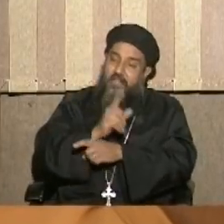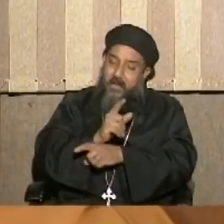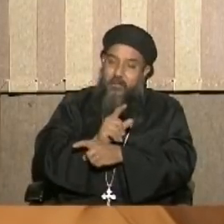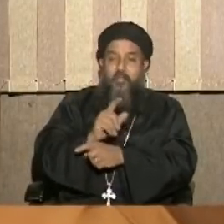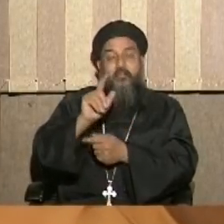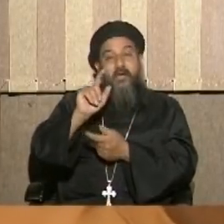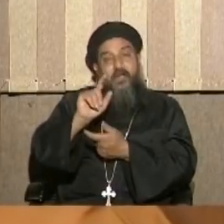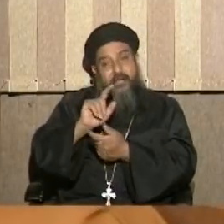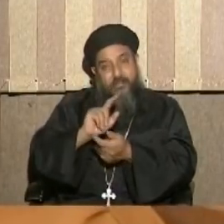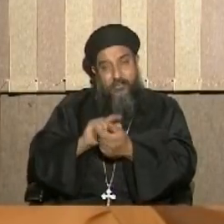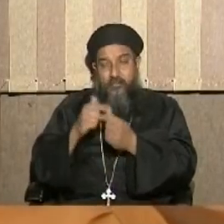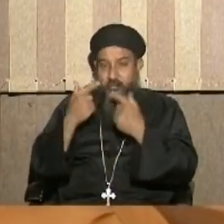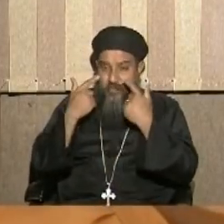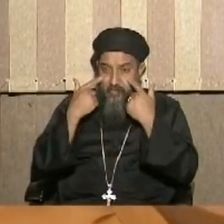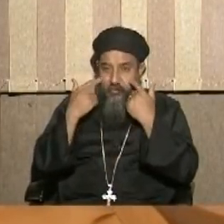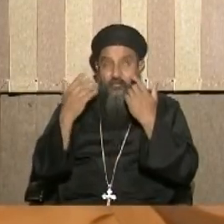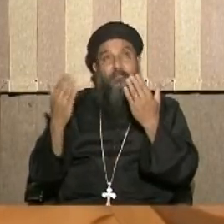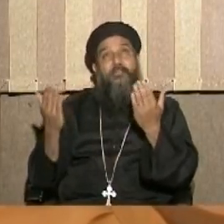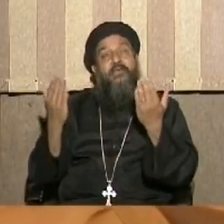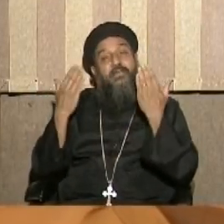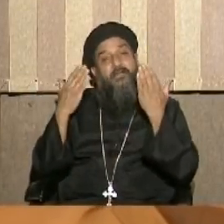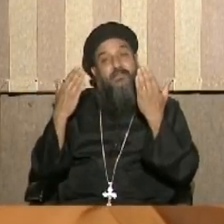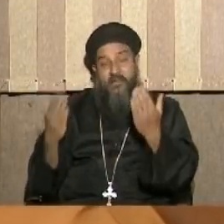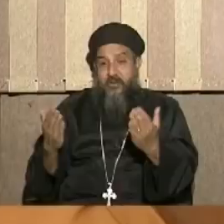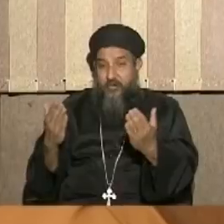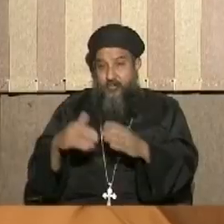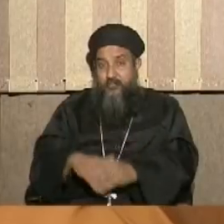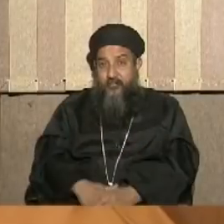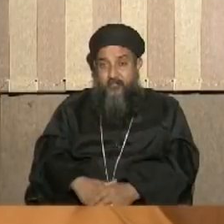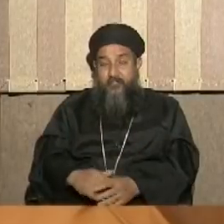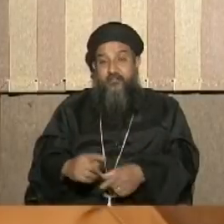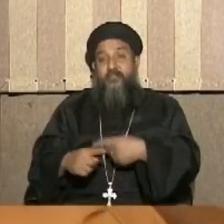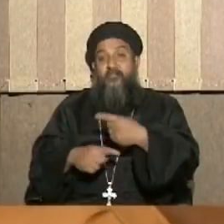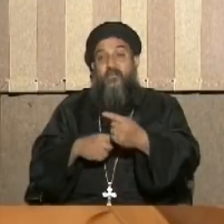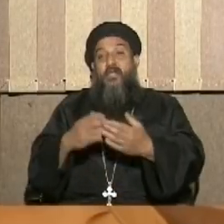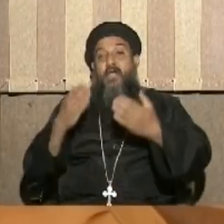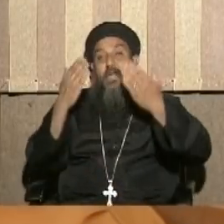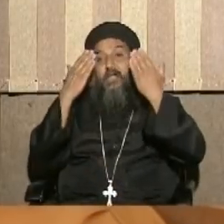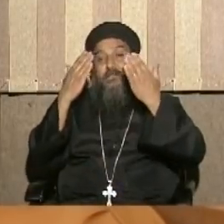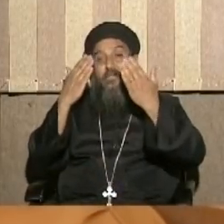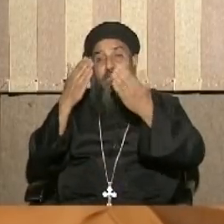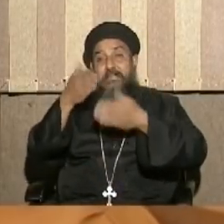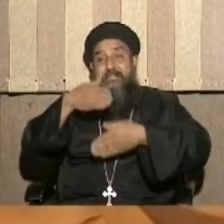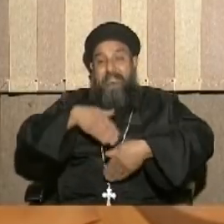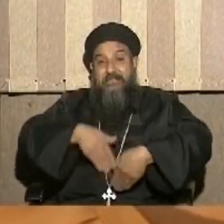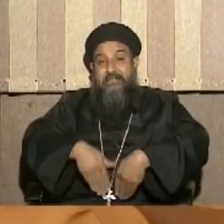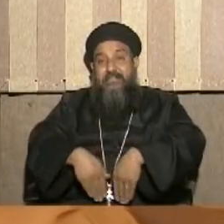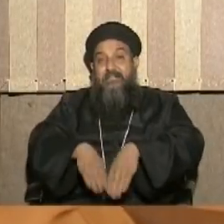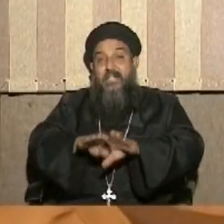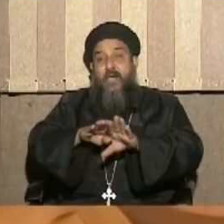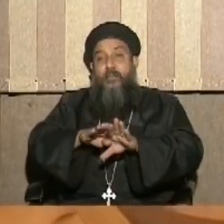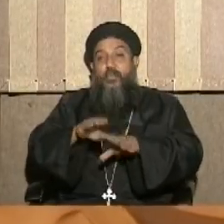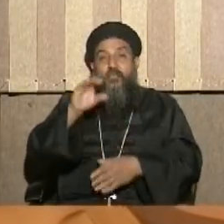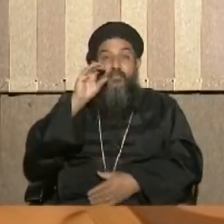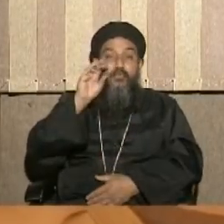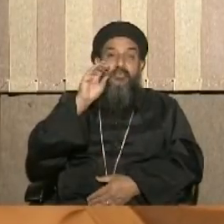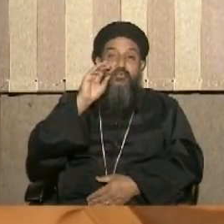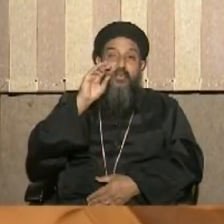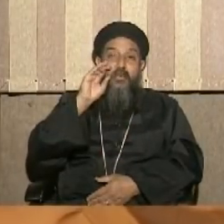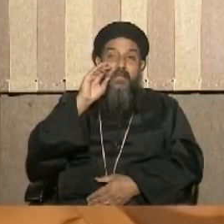ربنا وكنت بشوفهم كل يوم وهم بيصلوا، وبعد كده من ساعه ما عرفت ان هم سابوا سوريا واختفوا كمان